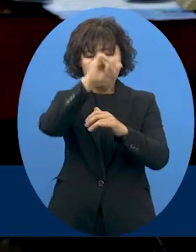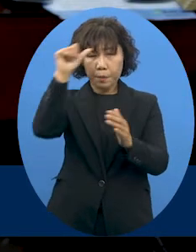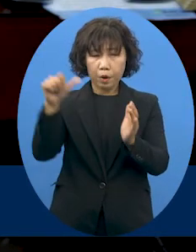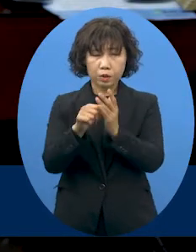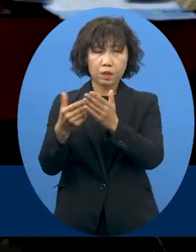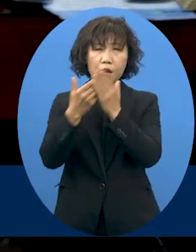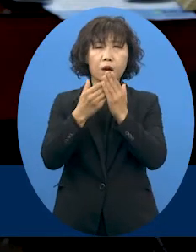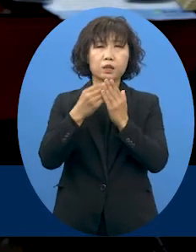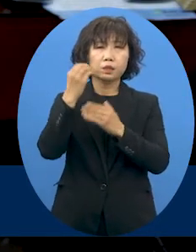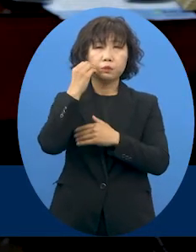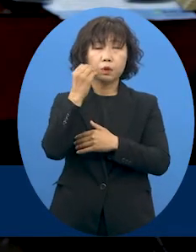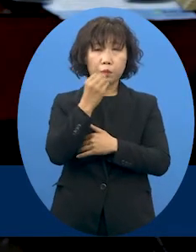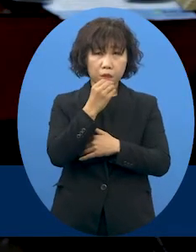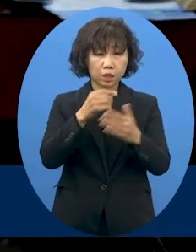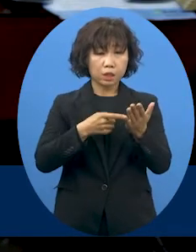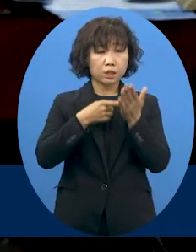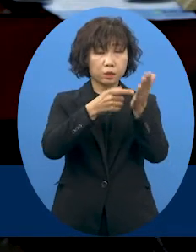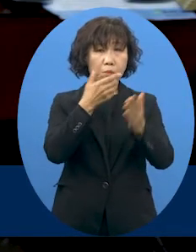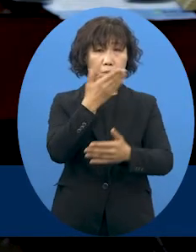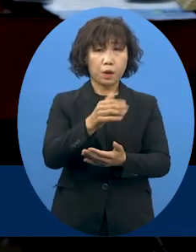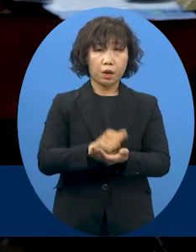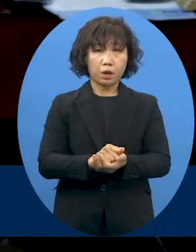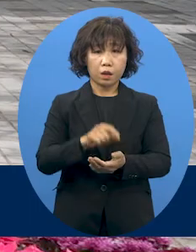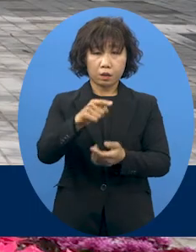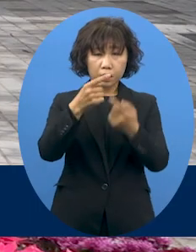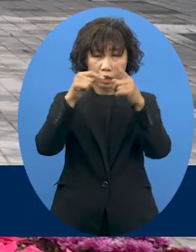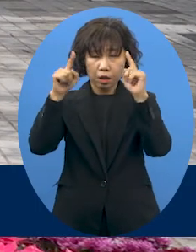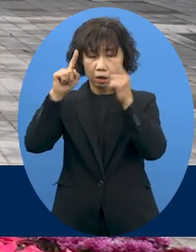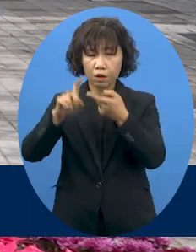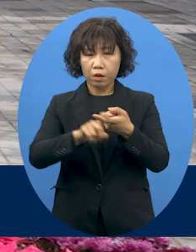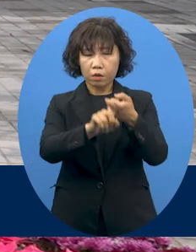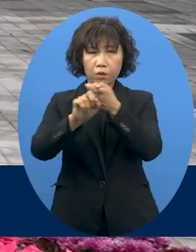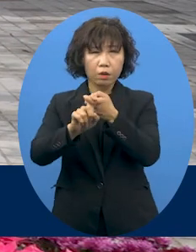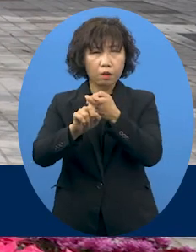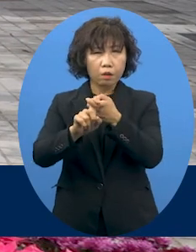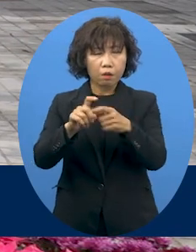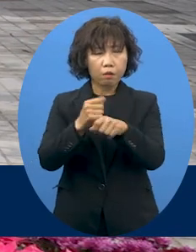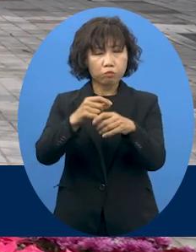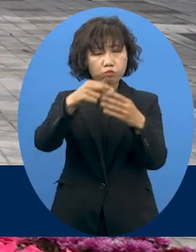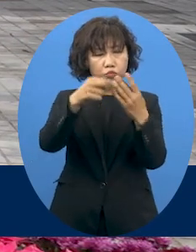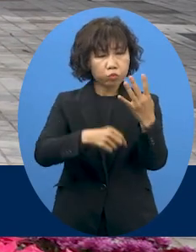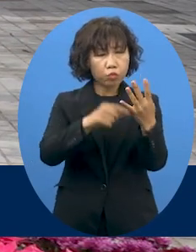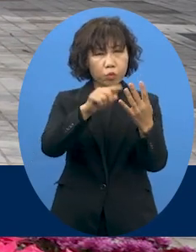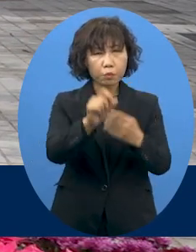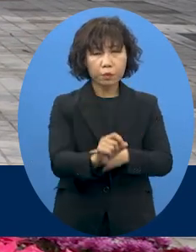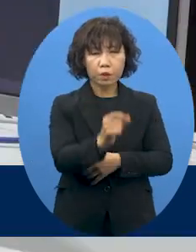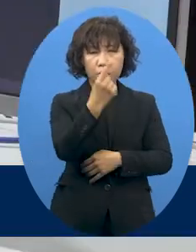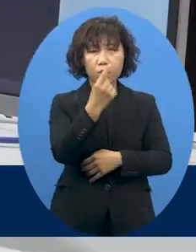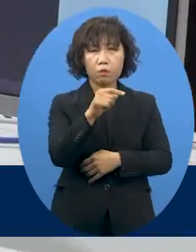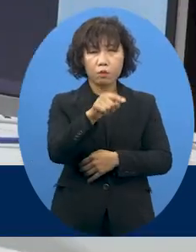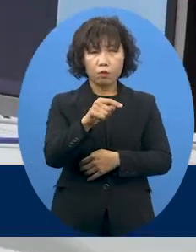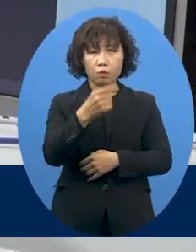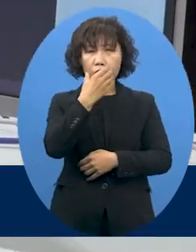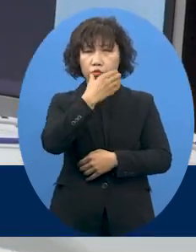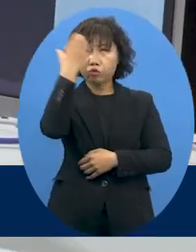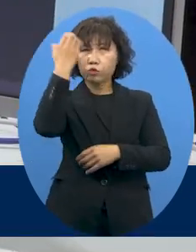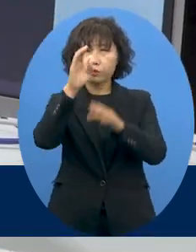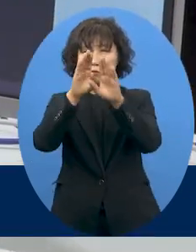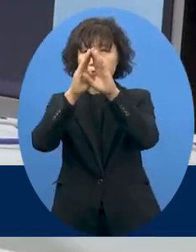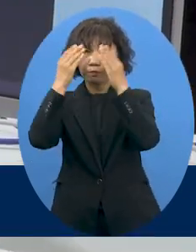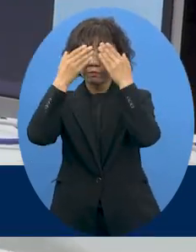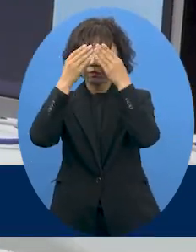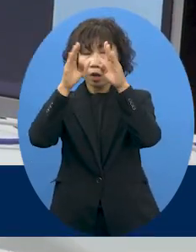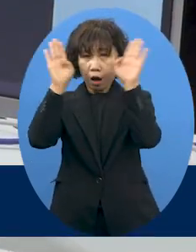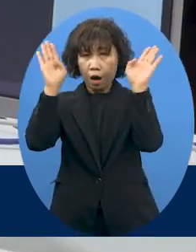평생학습관 홈페이지에서 신청하면 됩니다 구는 관내 대학과 연계한 다양한 프로그램 운영을 통해 국민의 꿈을